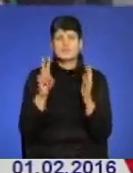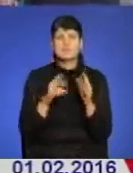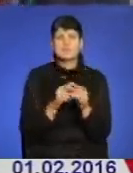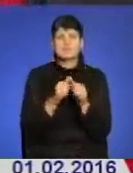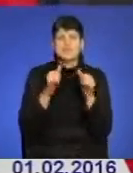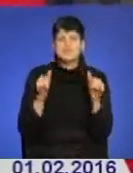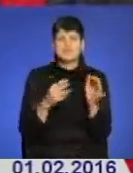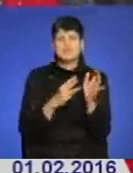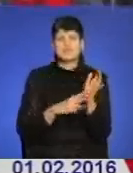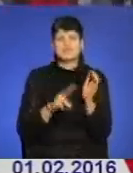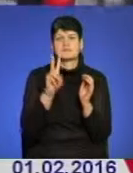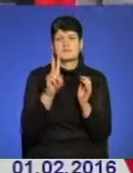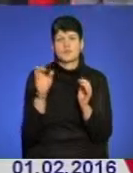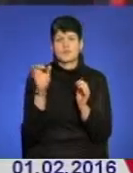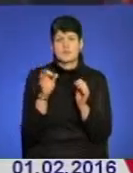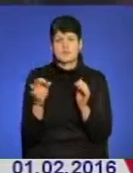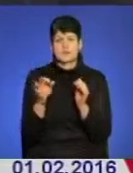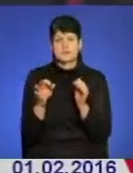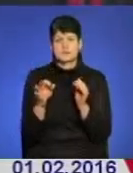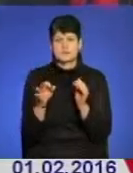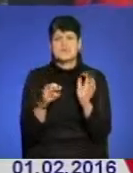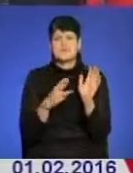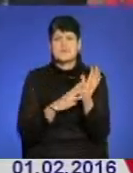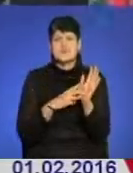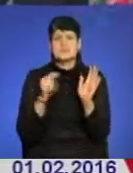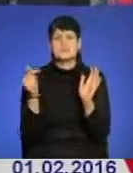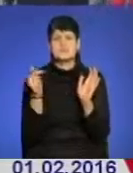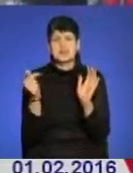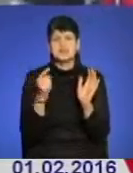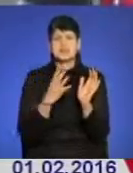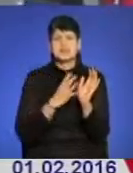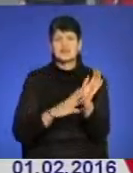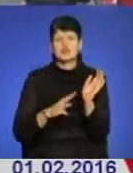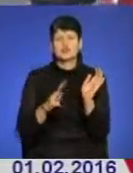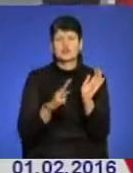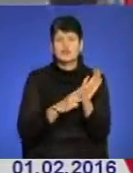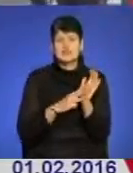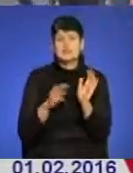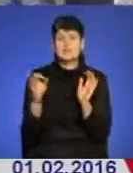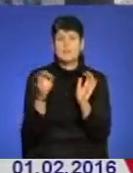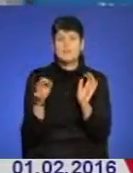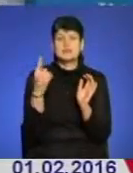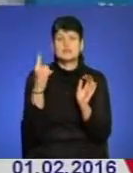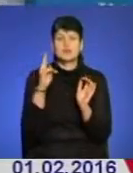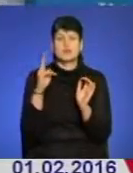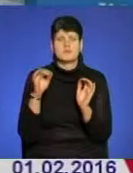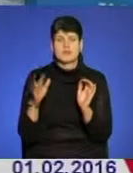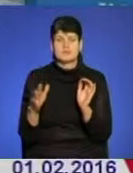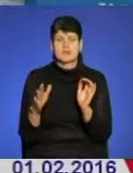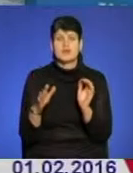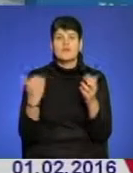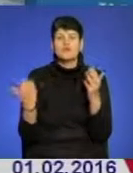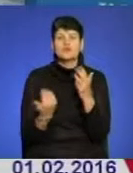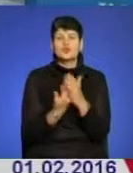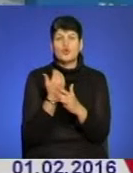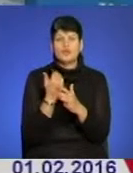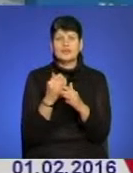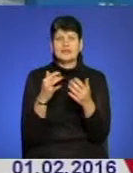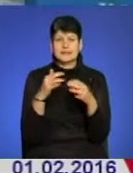води більше, ніж до цього. А саме 8 гривень 98 копійок за кубометр. У новий тариф включені послуги